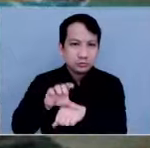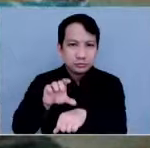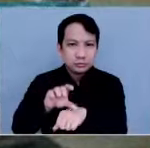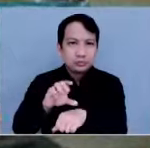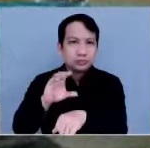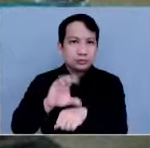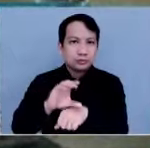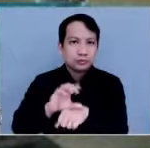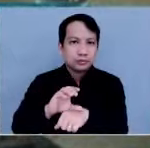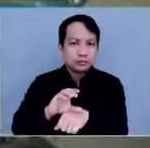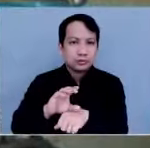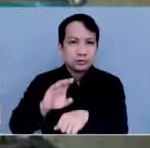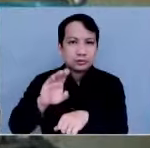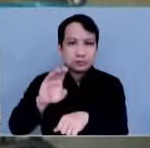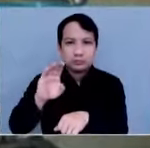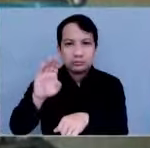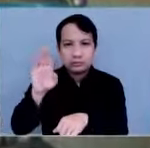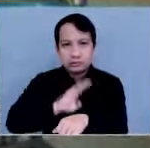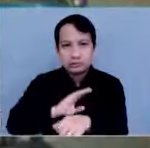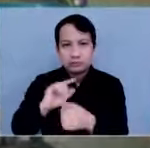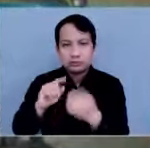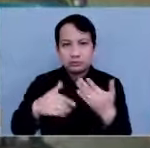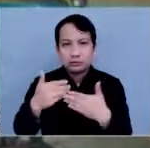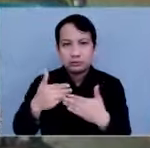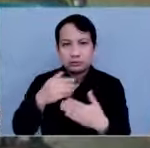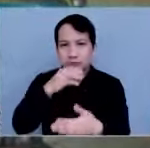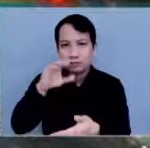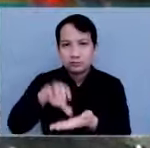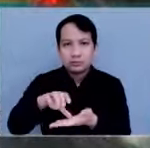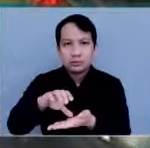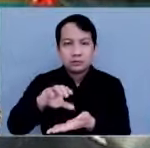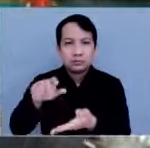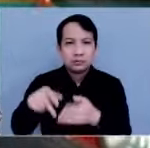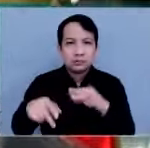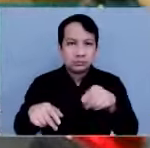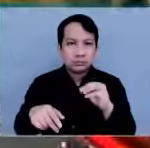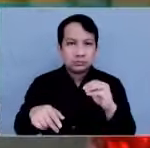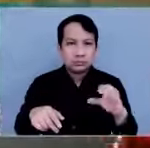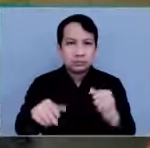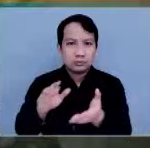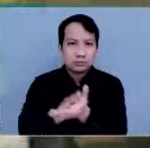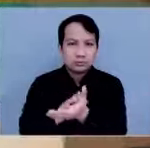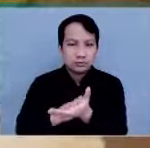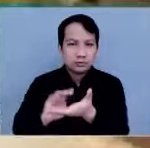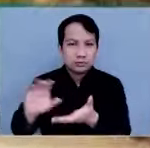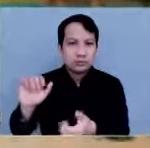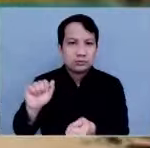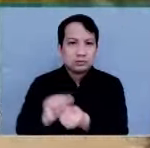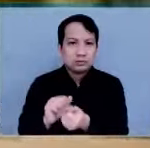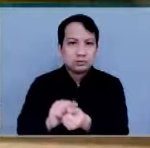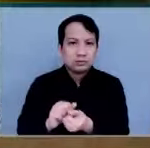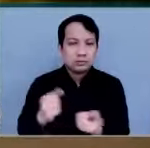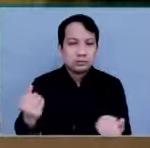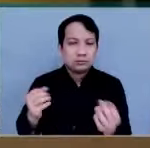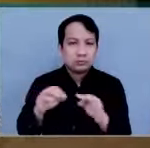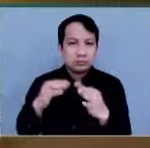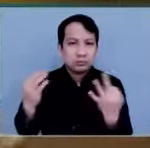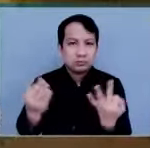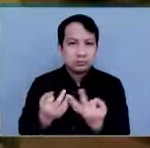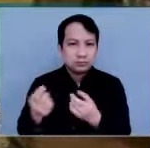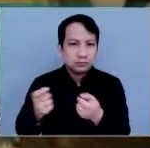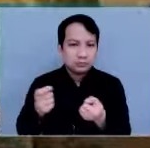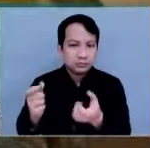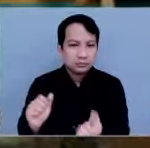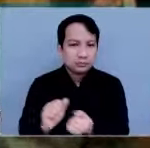Laula na, no? Ginawa ng command post. Yung GMC namin na eskwilahan, ginawa ng tunneling operations, no?